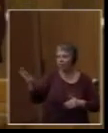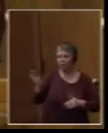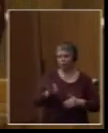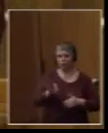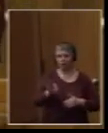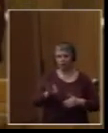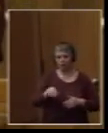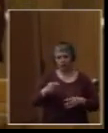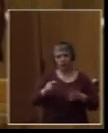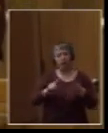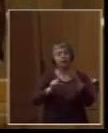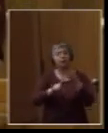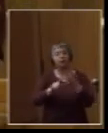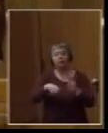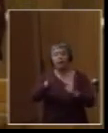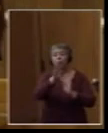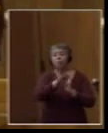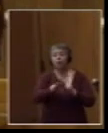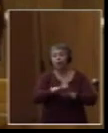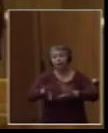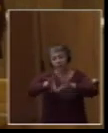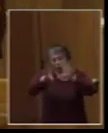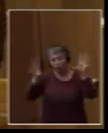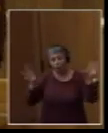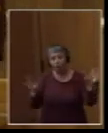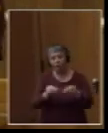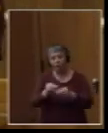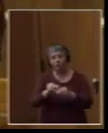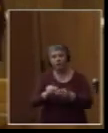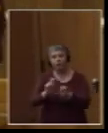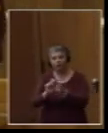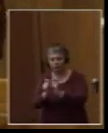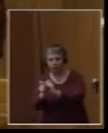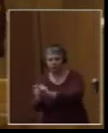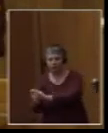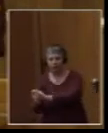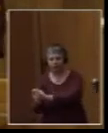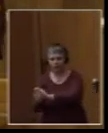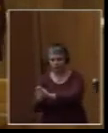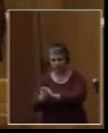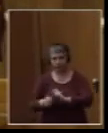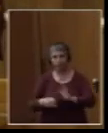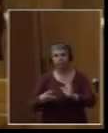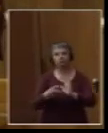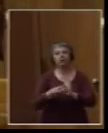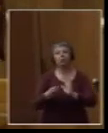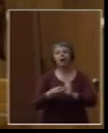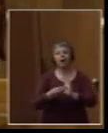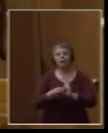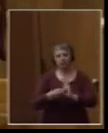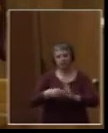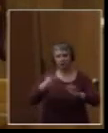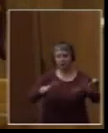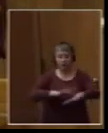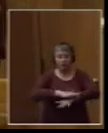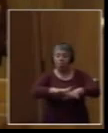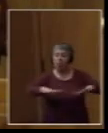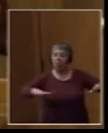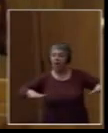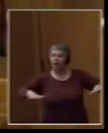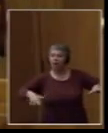προγράμματα ολιστικών παρεμβάσεων όπως δημιουργία ολιστικών παραλίων που πέραν